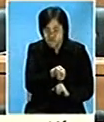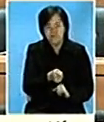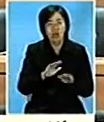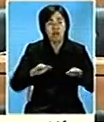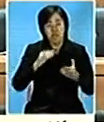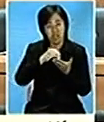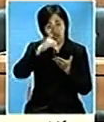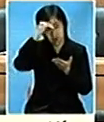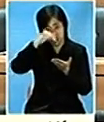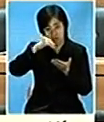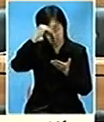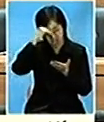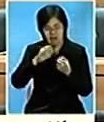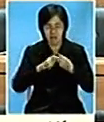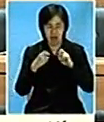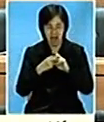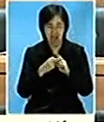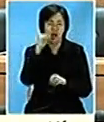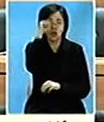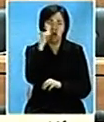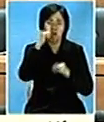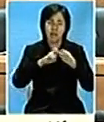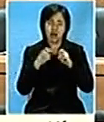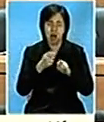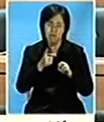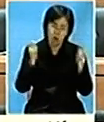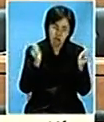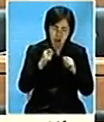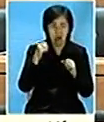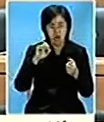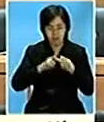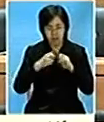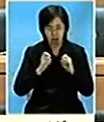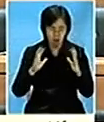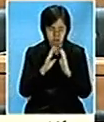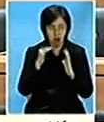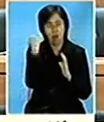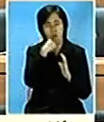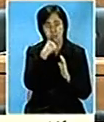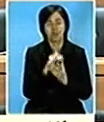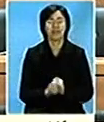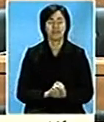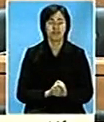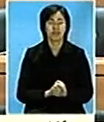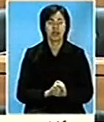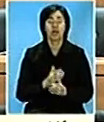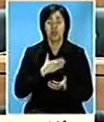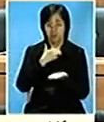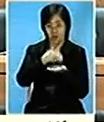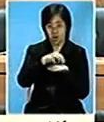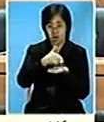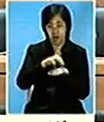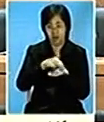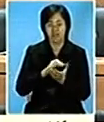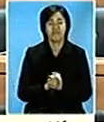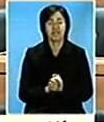เรียนที่ตีกันบนรถเมล์ทุกวันต้องกล่าวเรียนท่านรัฐมนตรีผ่านท่านประธานนะครับว่าท่